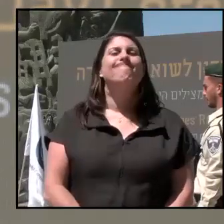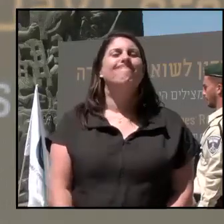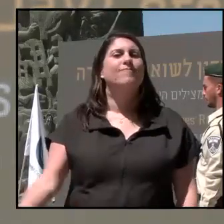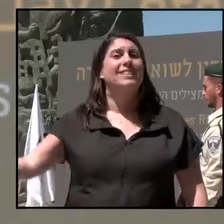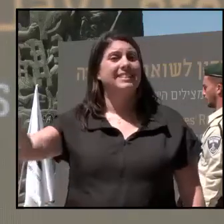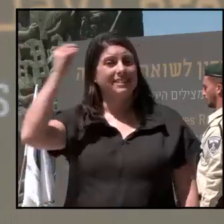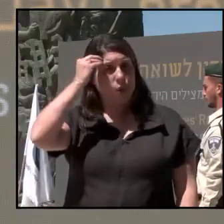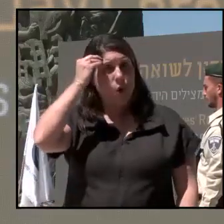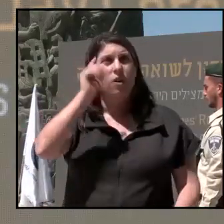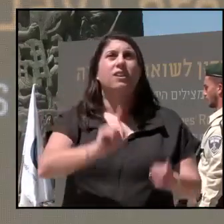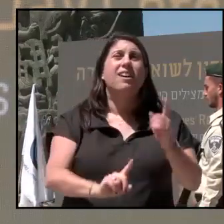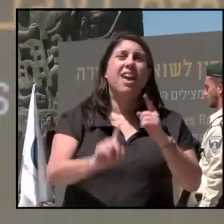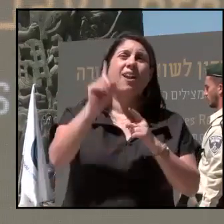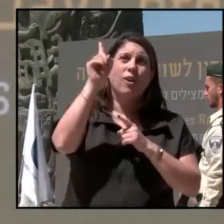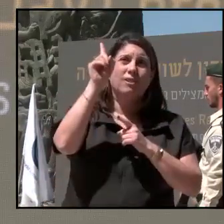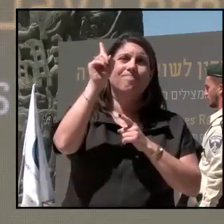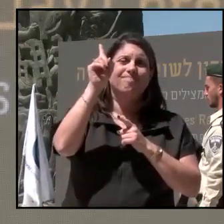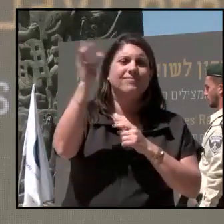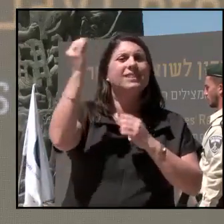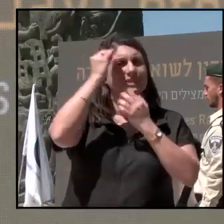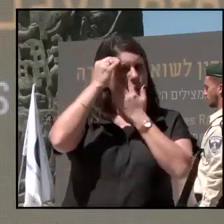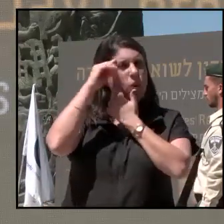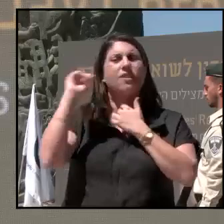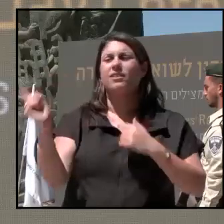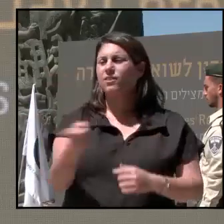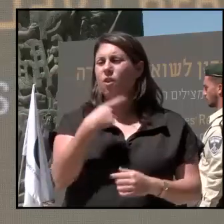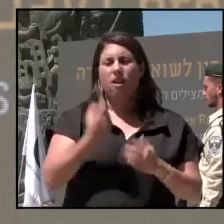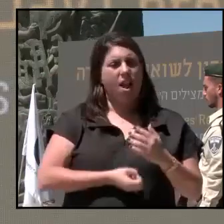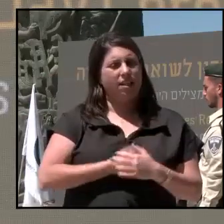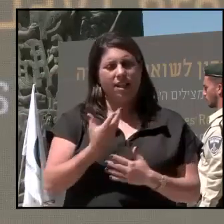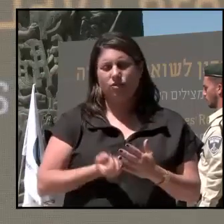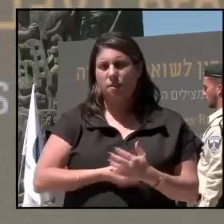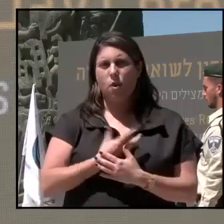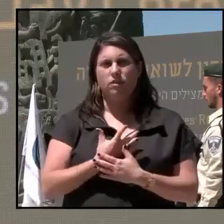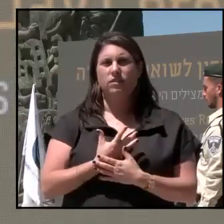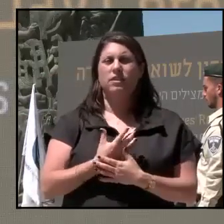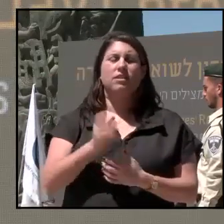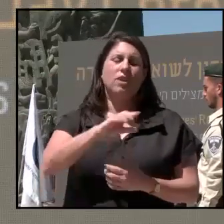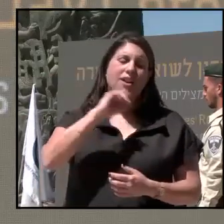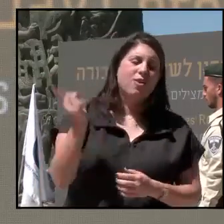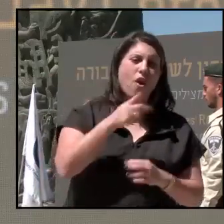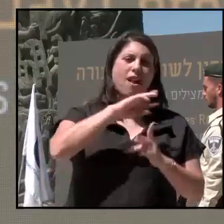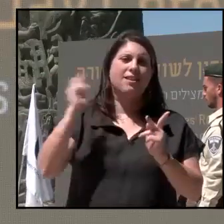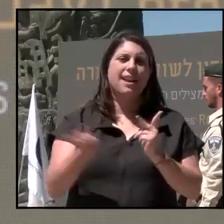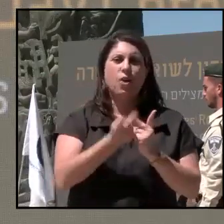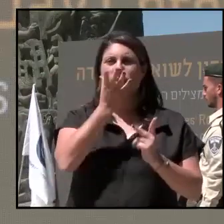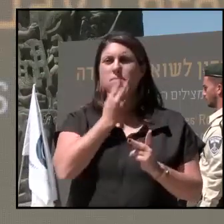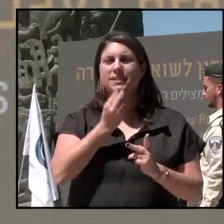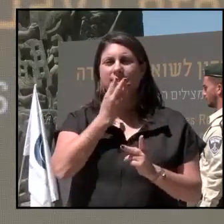יזכור אלוהים את כל הנשמות של כל קהילות